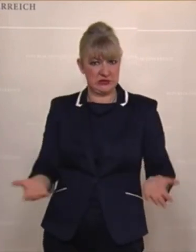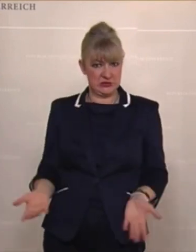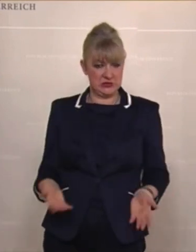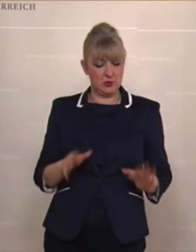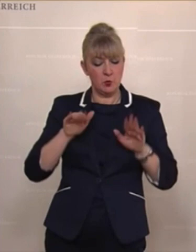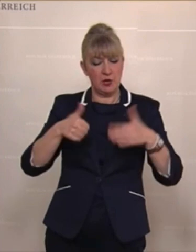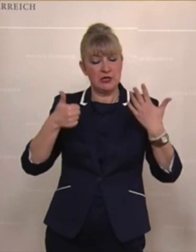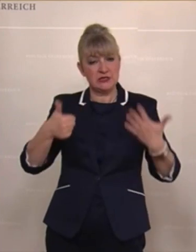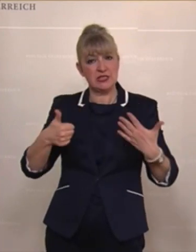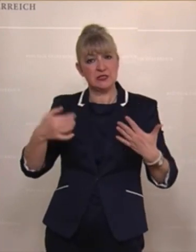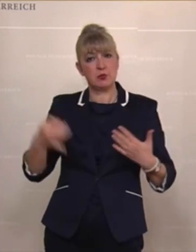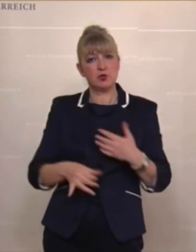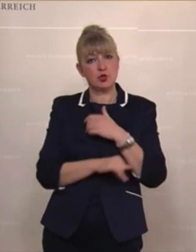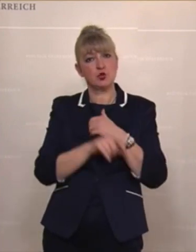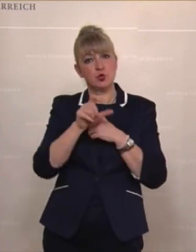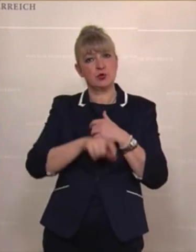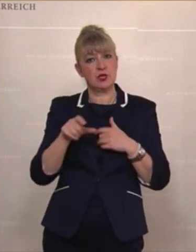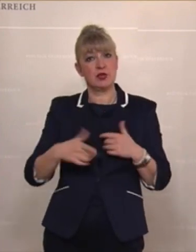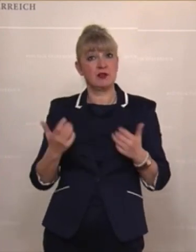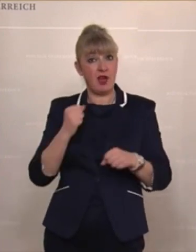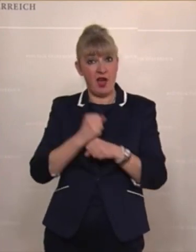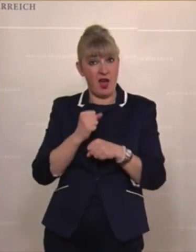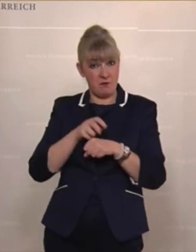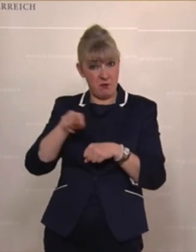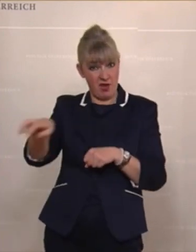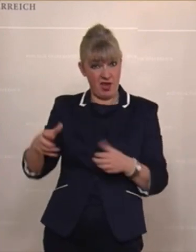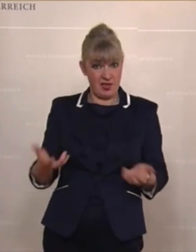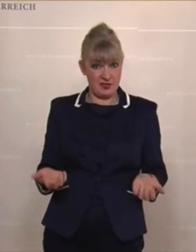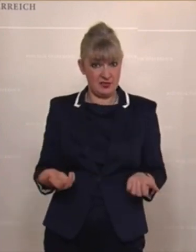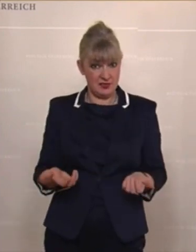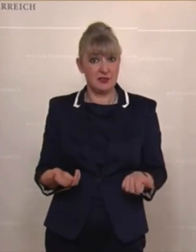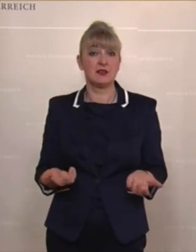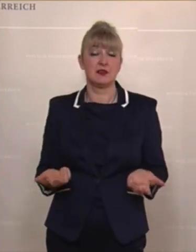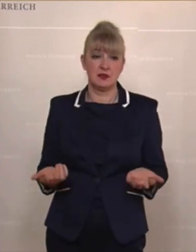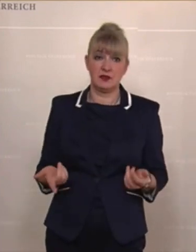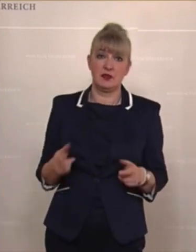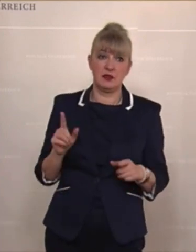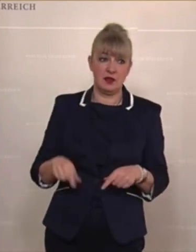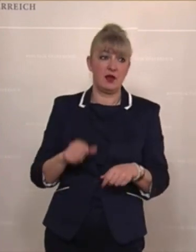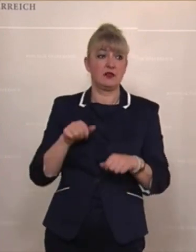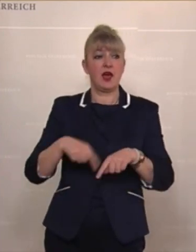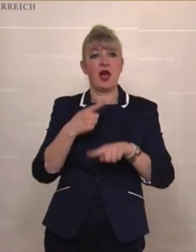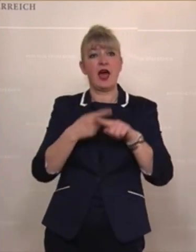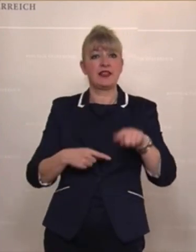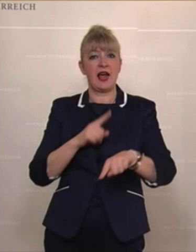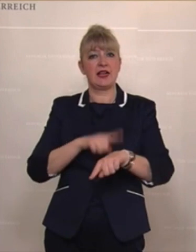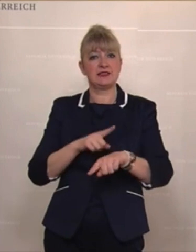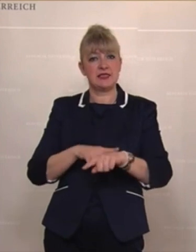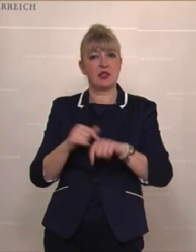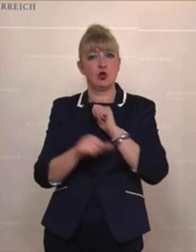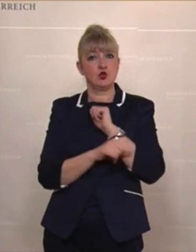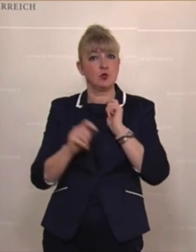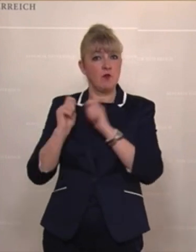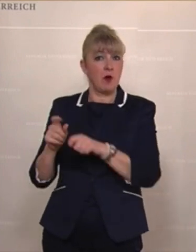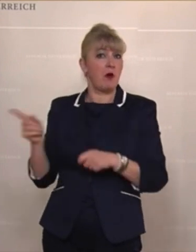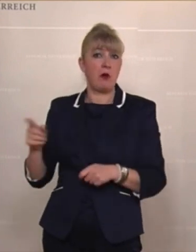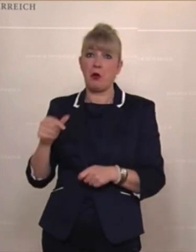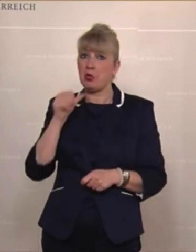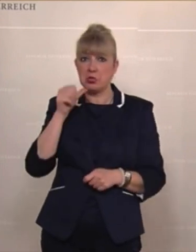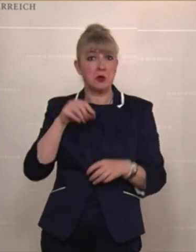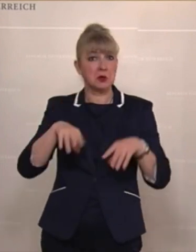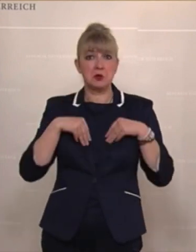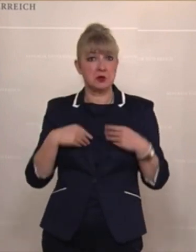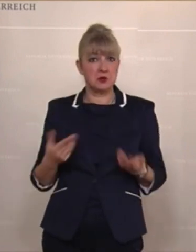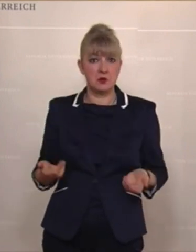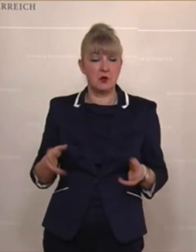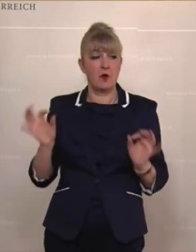über 60% der Studierenden sind berufstätig. Wir haben ein Teilzeitstudium vorgeschlagen, das haben Sie nicht aufgegriffen.